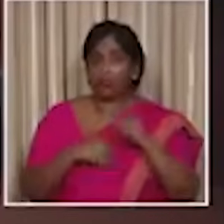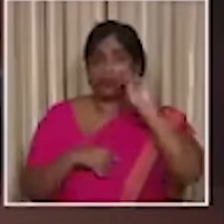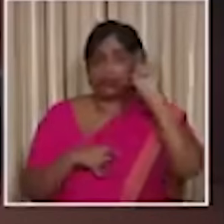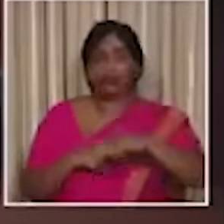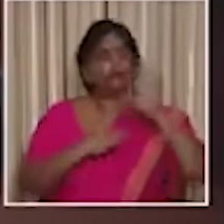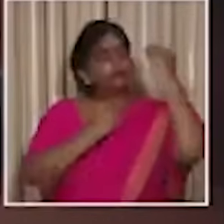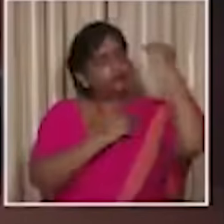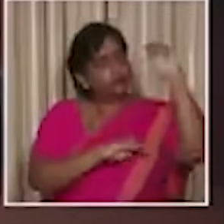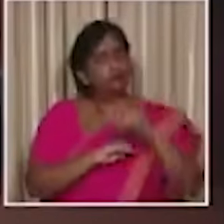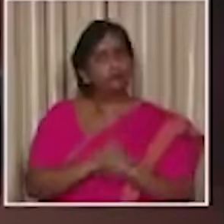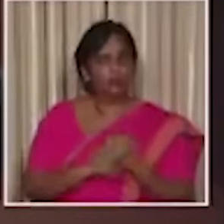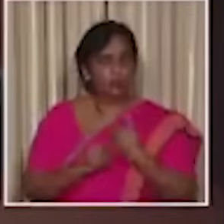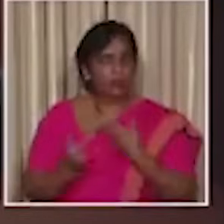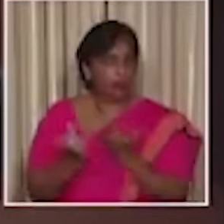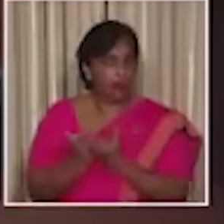ino.